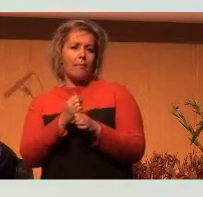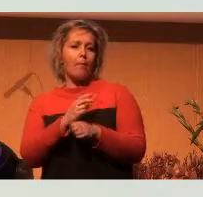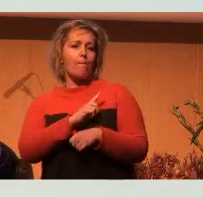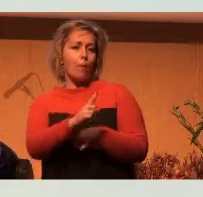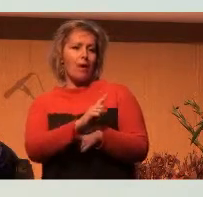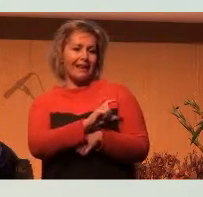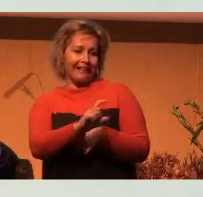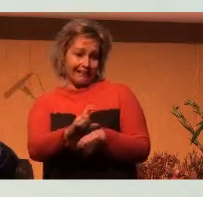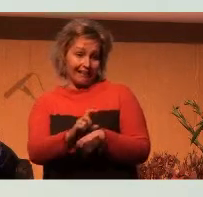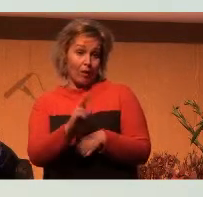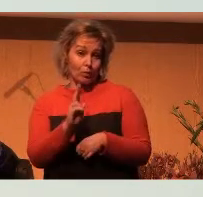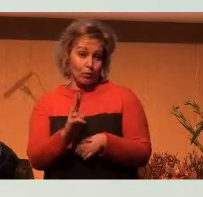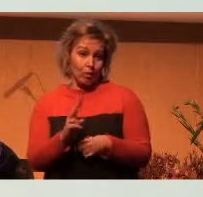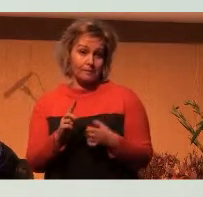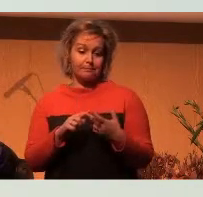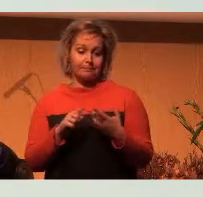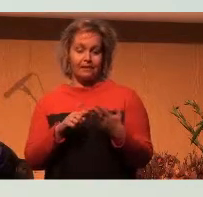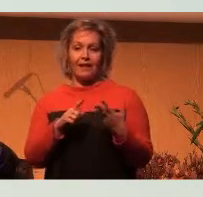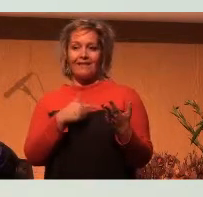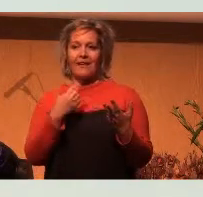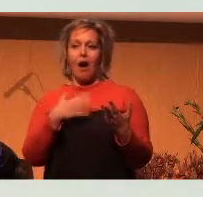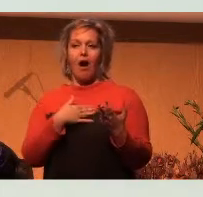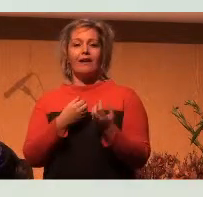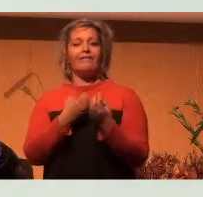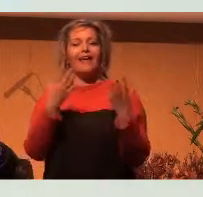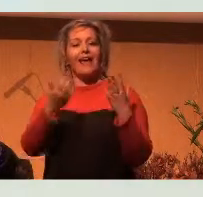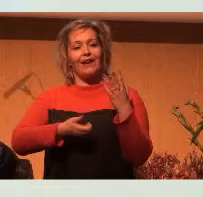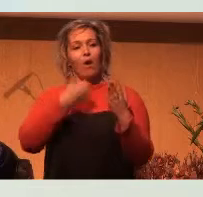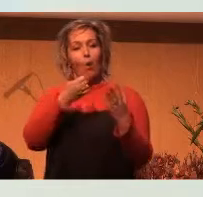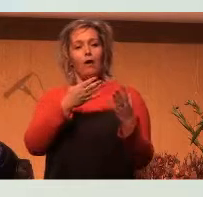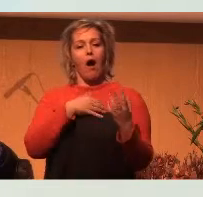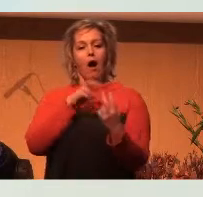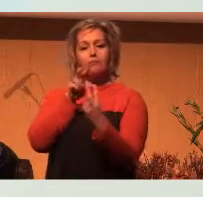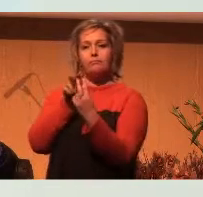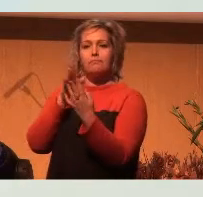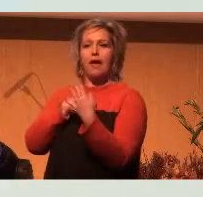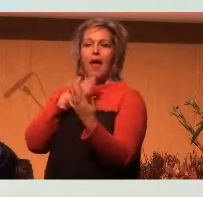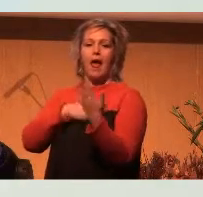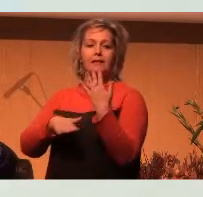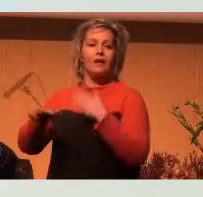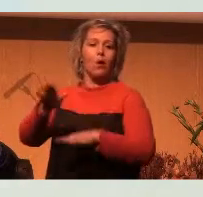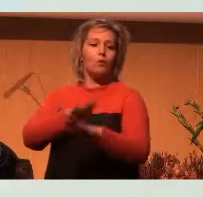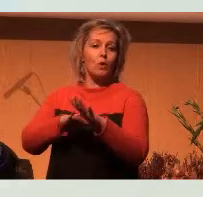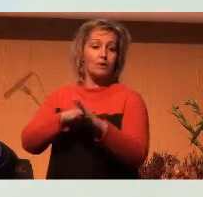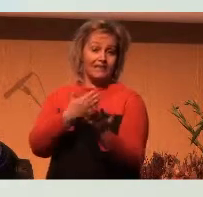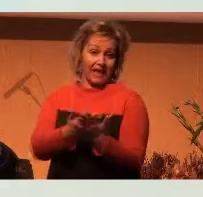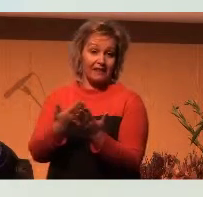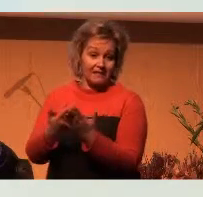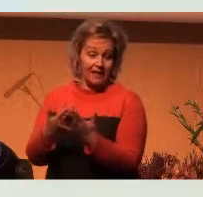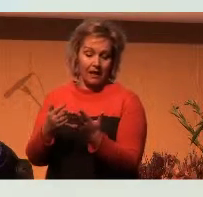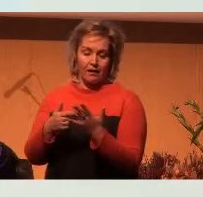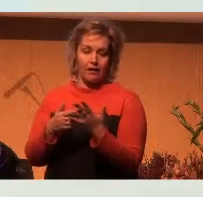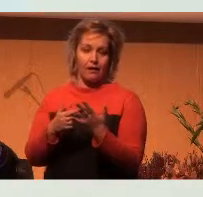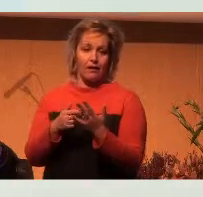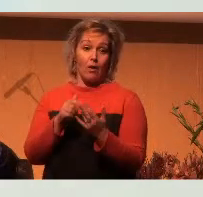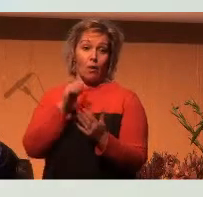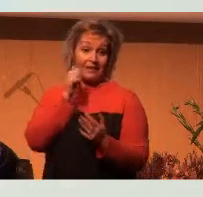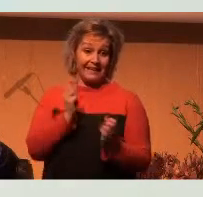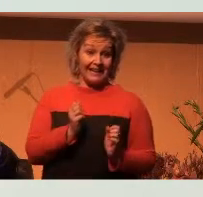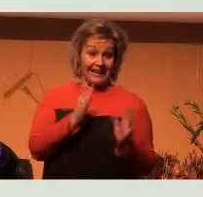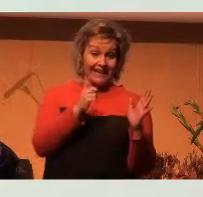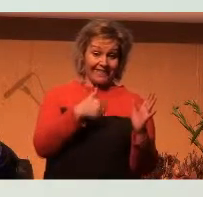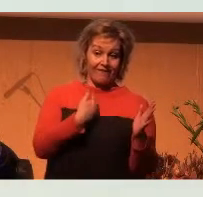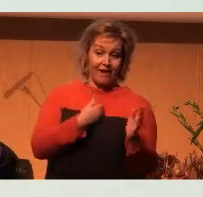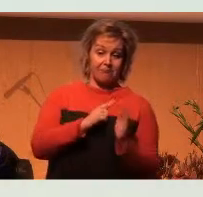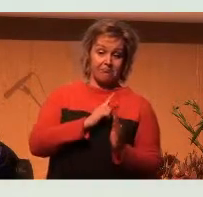poliklinikk. Vi har i flere år hatt kontakt med helse- og omsorgstjenestene. Og tidlig i livet så har vi